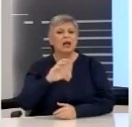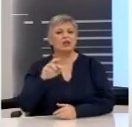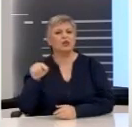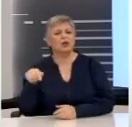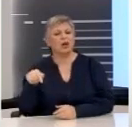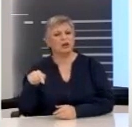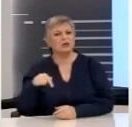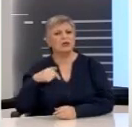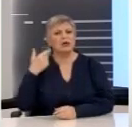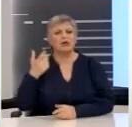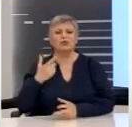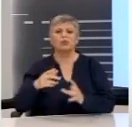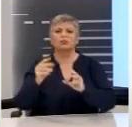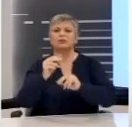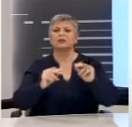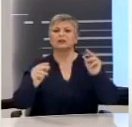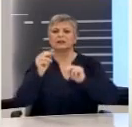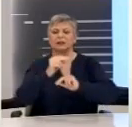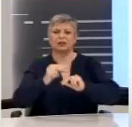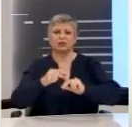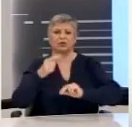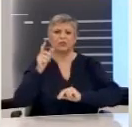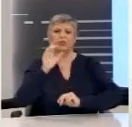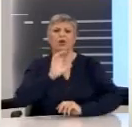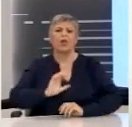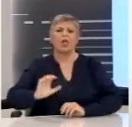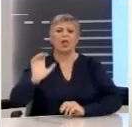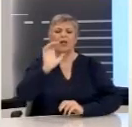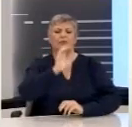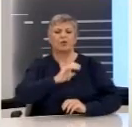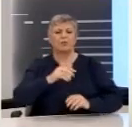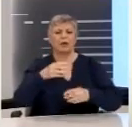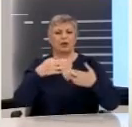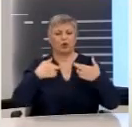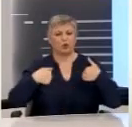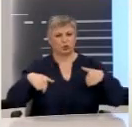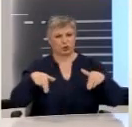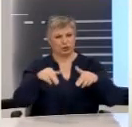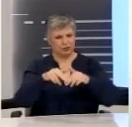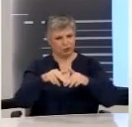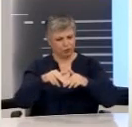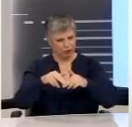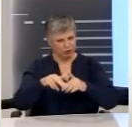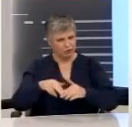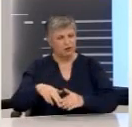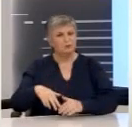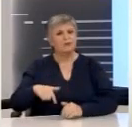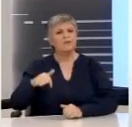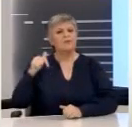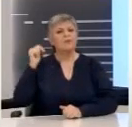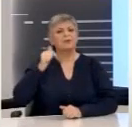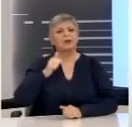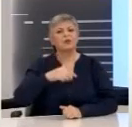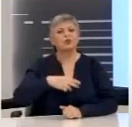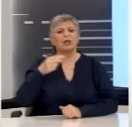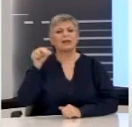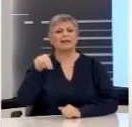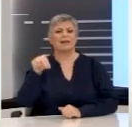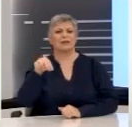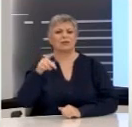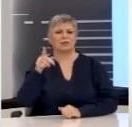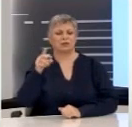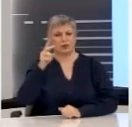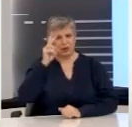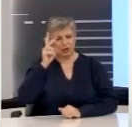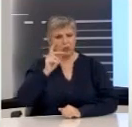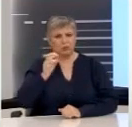Βγαίνει ο Ντάισεμπλουμ, ευσεβής πόθη του κόμματος της αξιωματικής αντιπολίτευσης, έτσι διέδιδε, και λέει